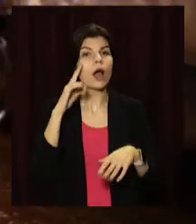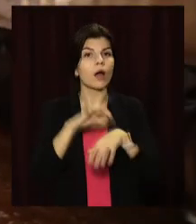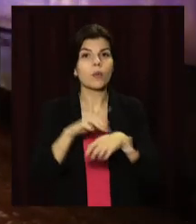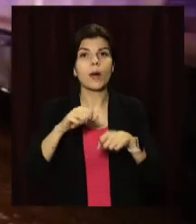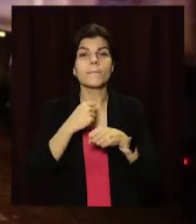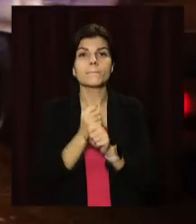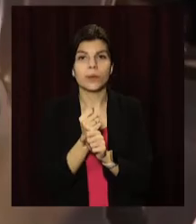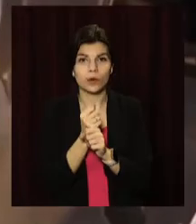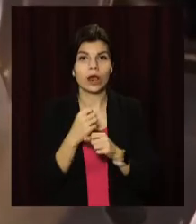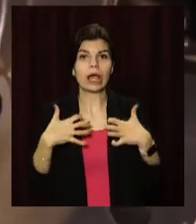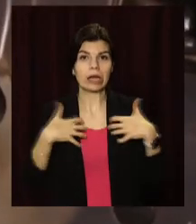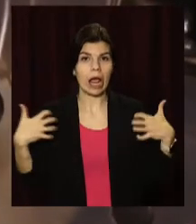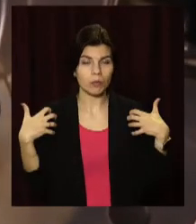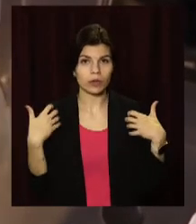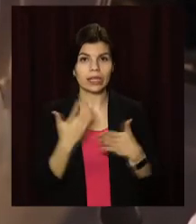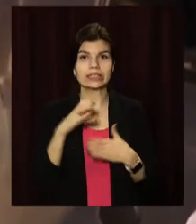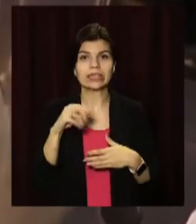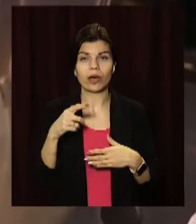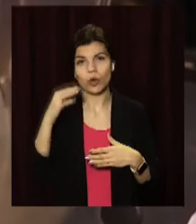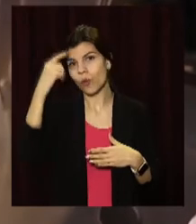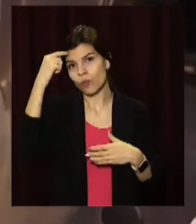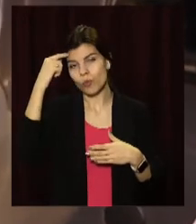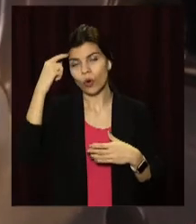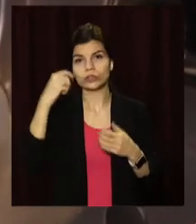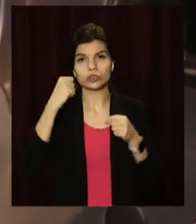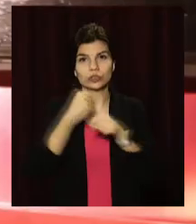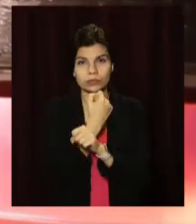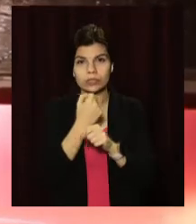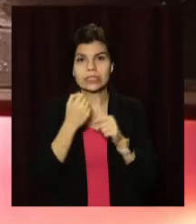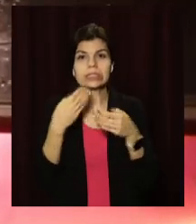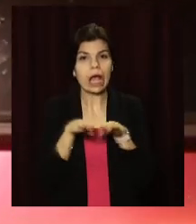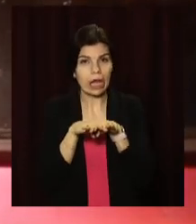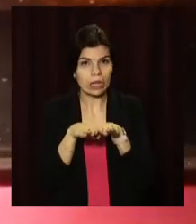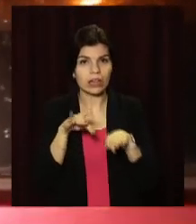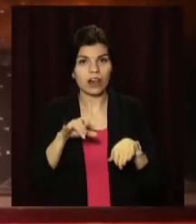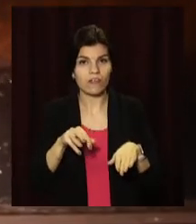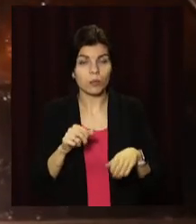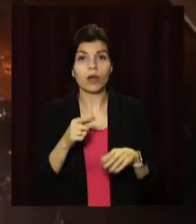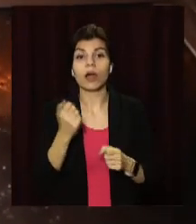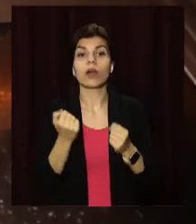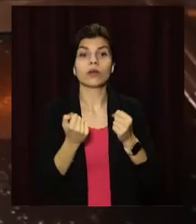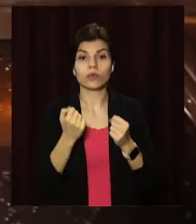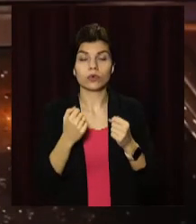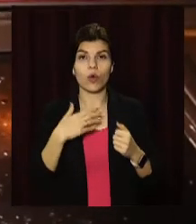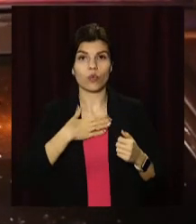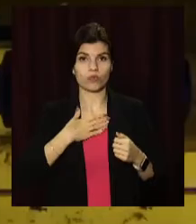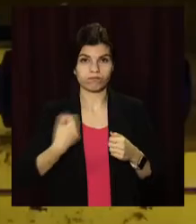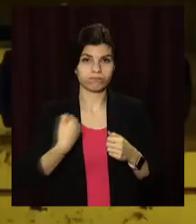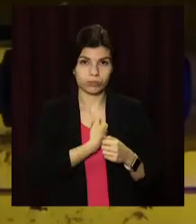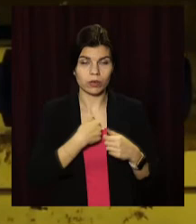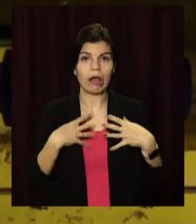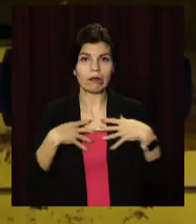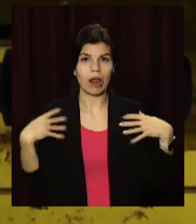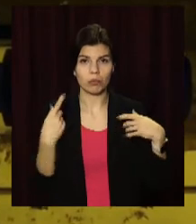В нього діагностували переломи стегна та ребер, закриту черепно-мозкову травму та забій грудної клітини. У водія – забій